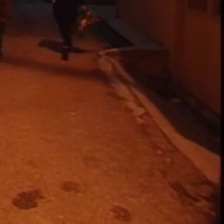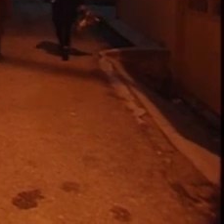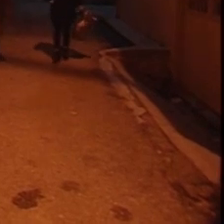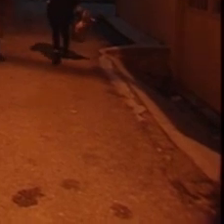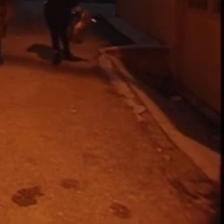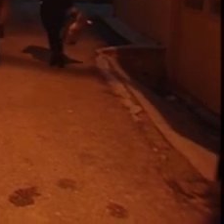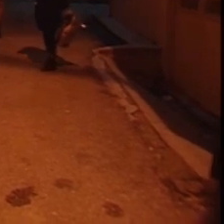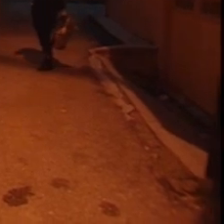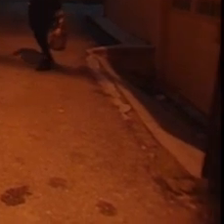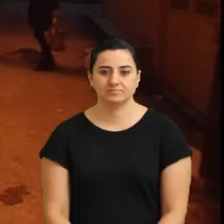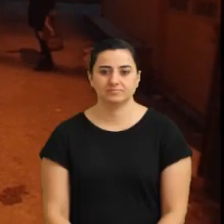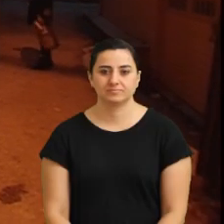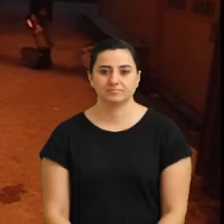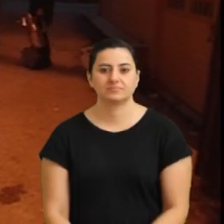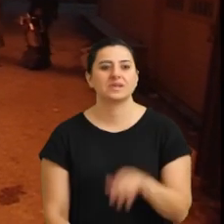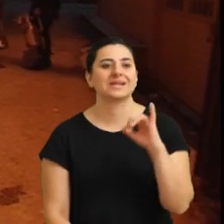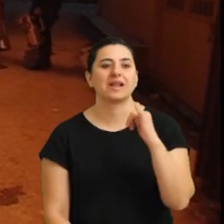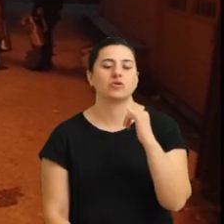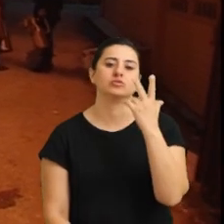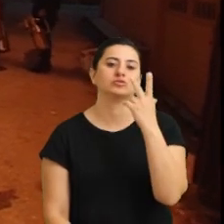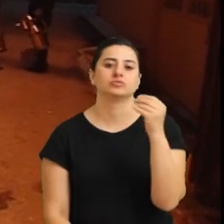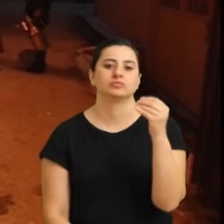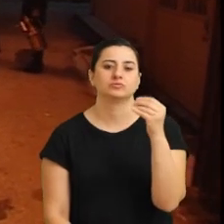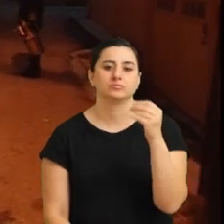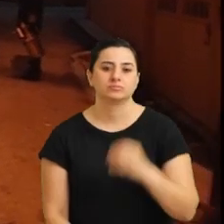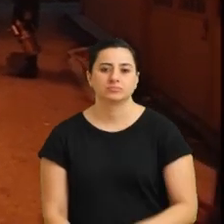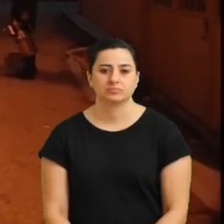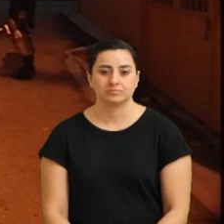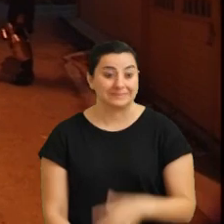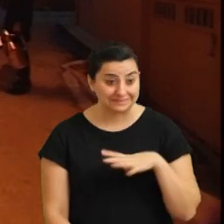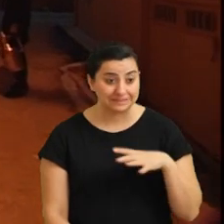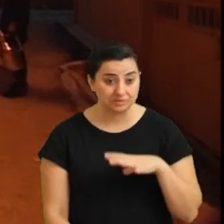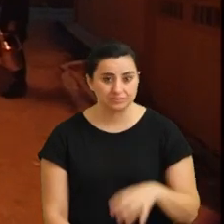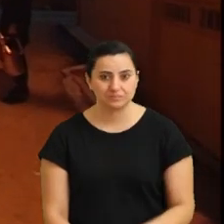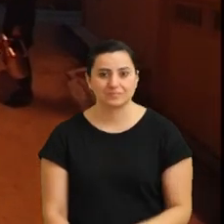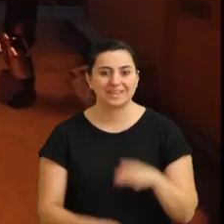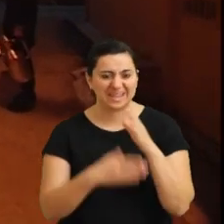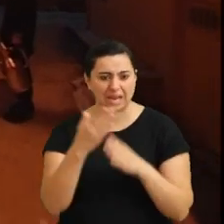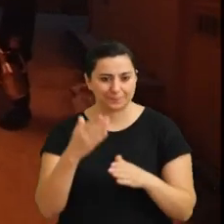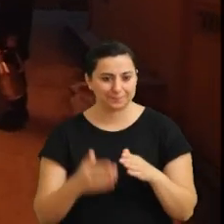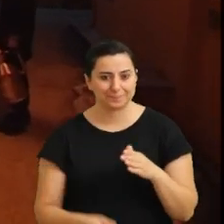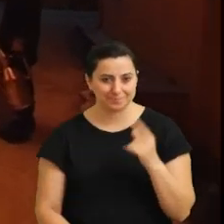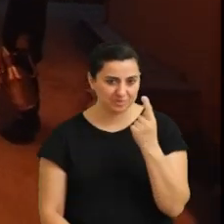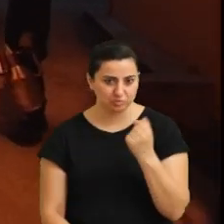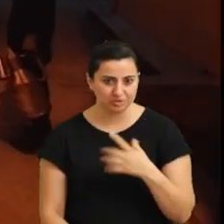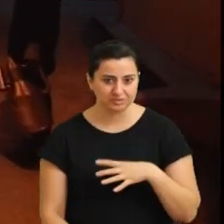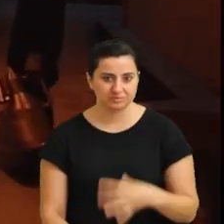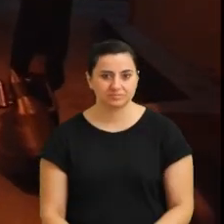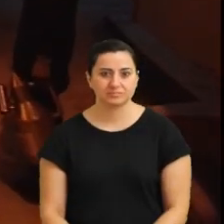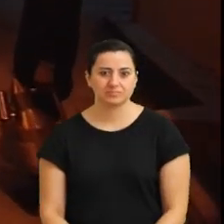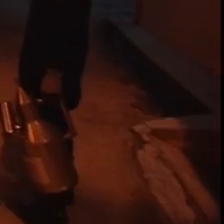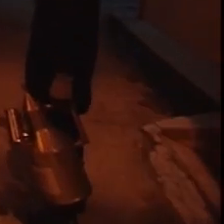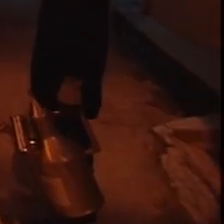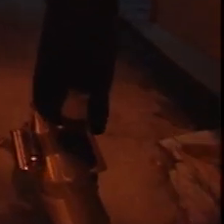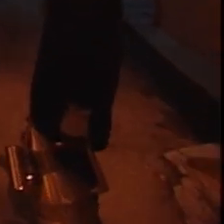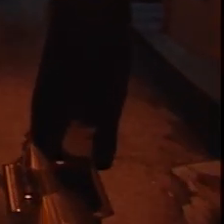Mert'in yanında sokaktalar. Kilosu 3 lira ablacığım. İster misin? Yarım litre verelim, 1,5 lira.